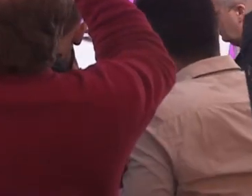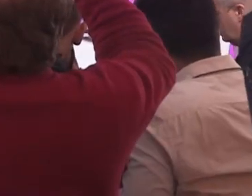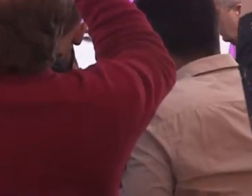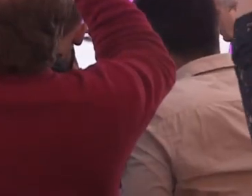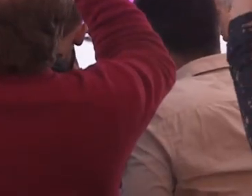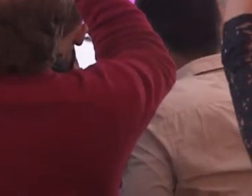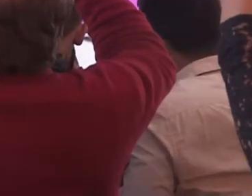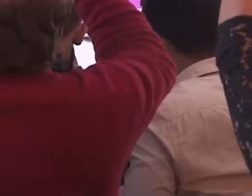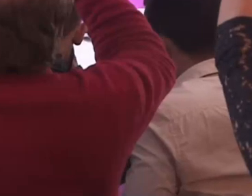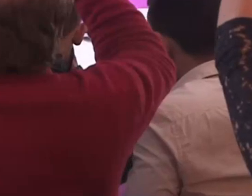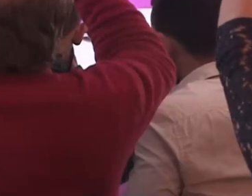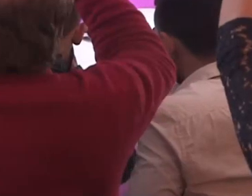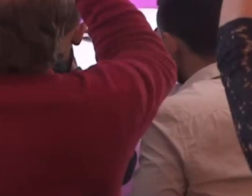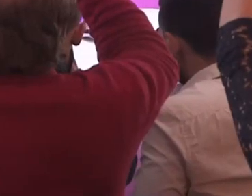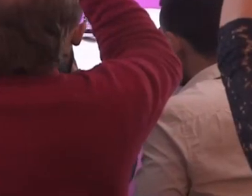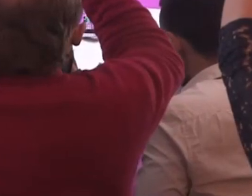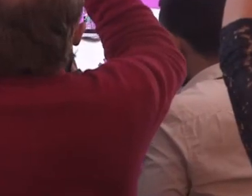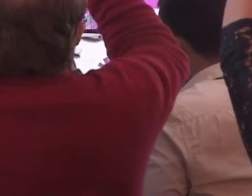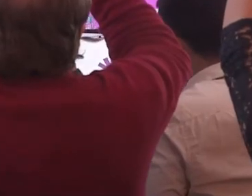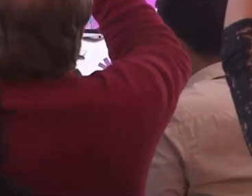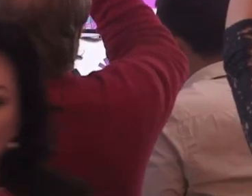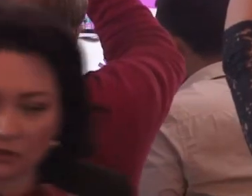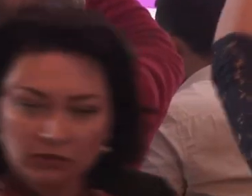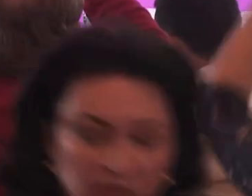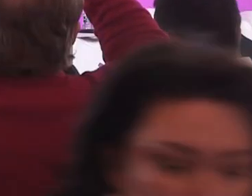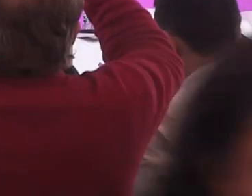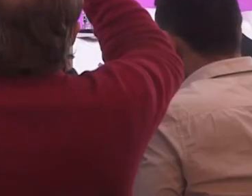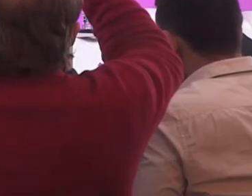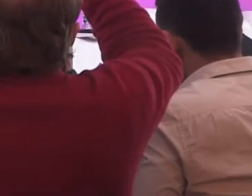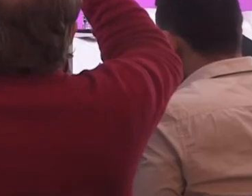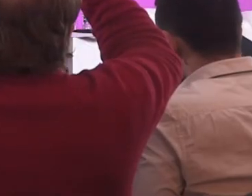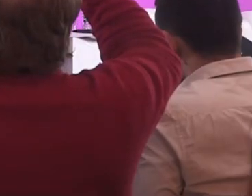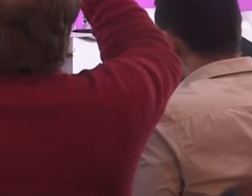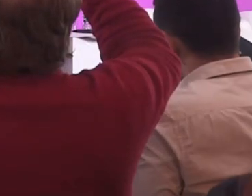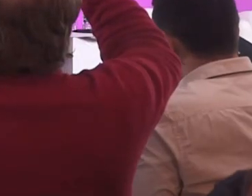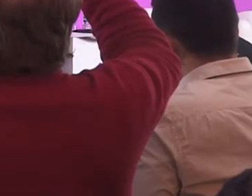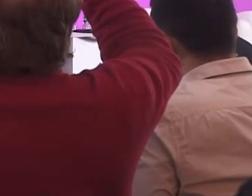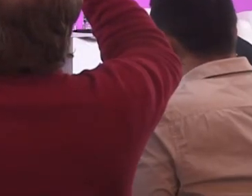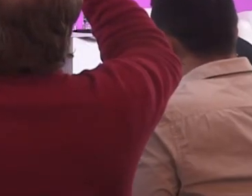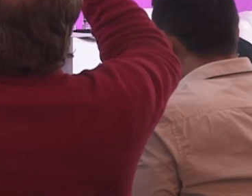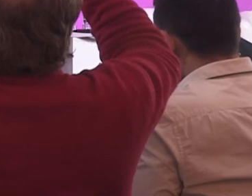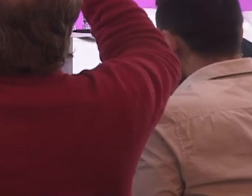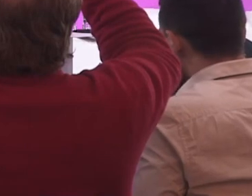візуального конспекту. Цей формат називається скрайбінг. Любі гості, просимо вас не